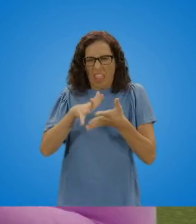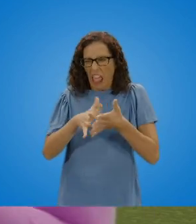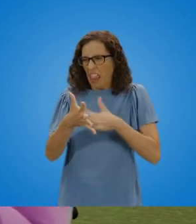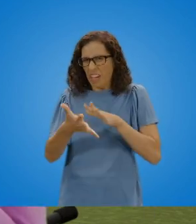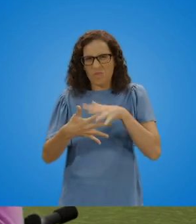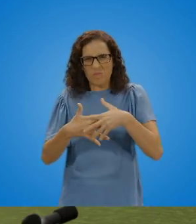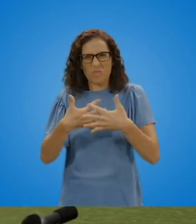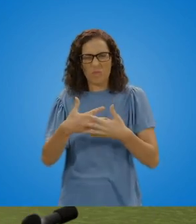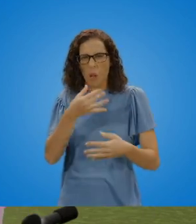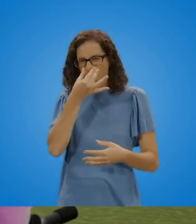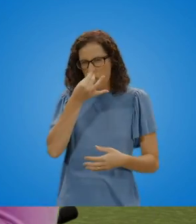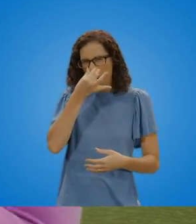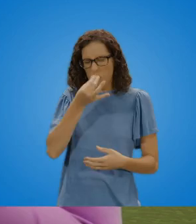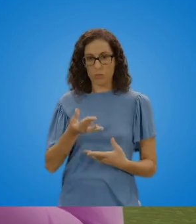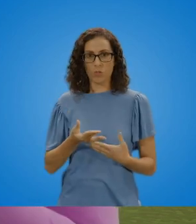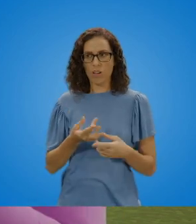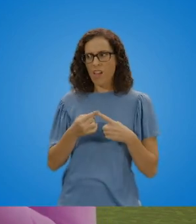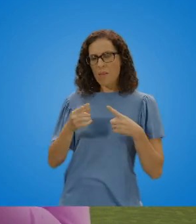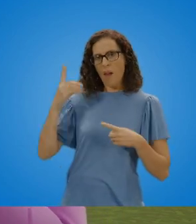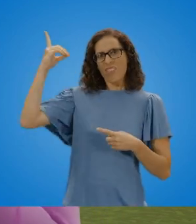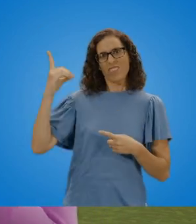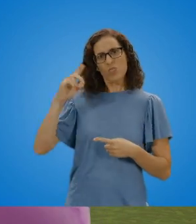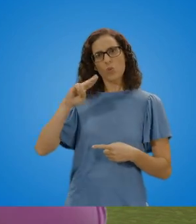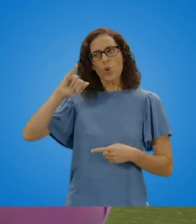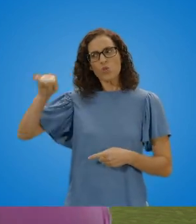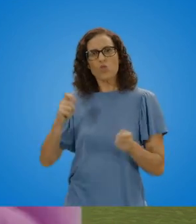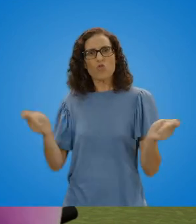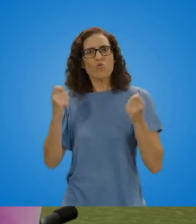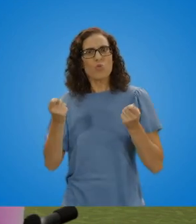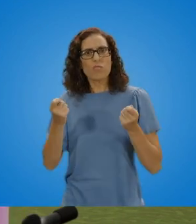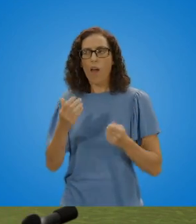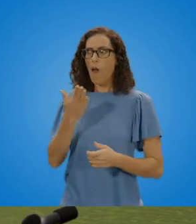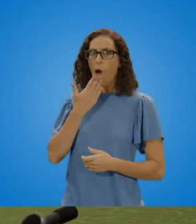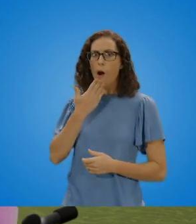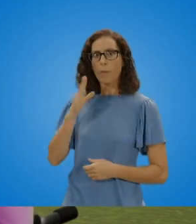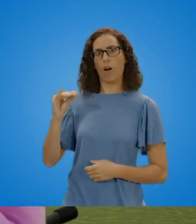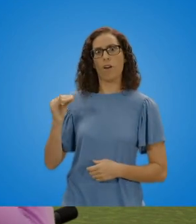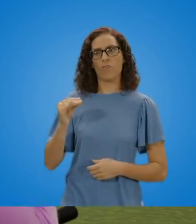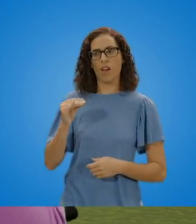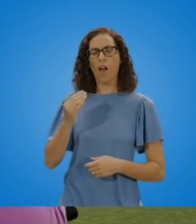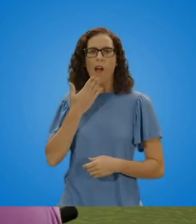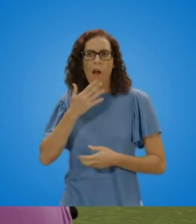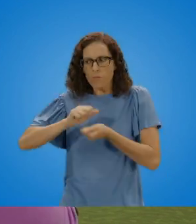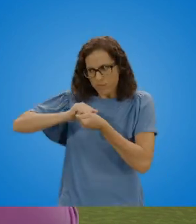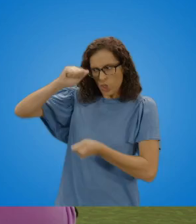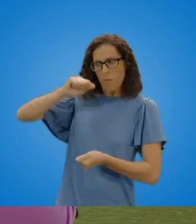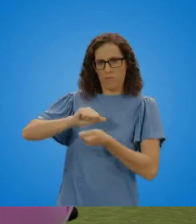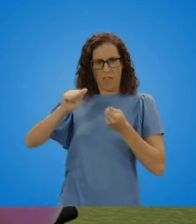L-slime vera naħ. Idellek u maħmuċ. Imma dizzu ġustu zvera jħobbuħ l-slime.